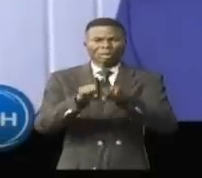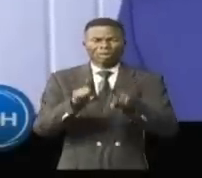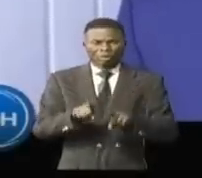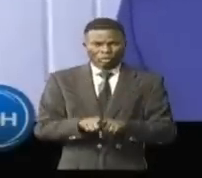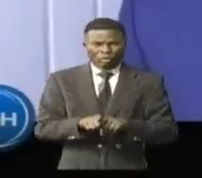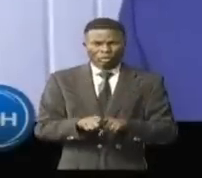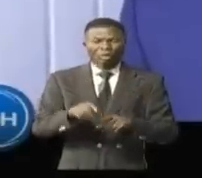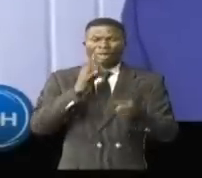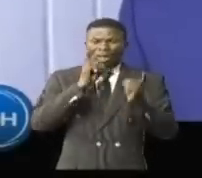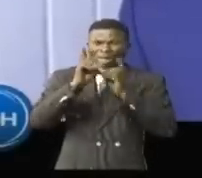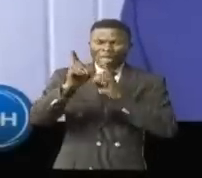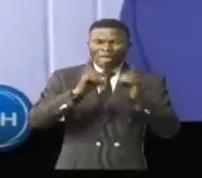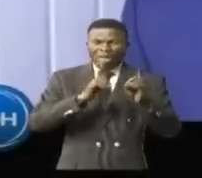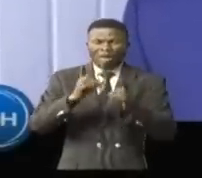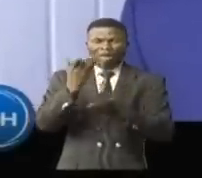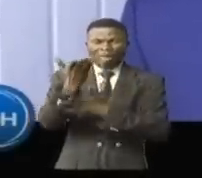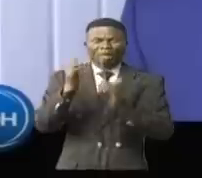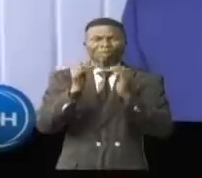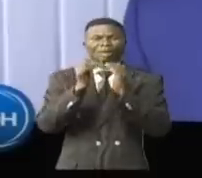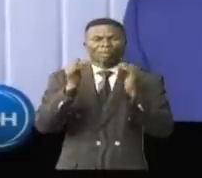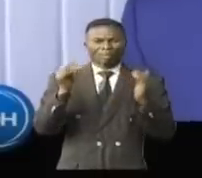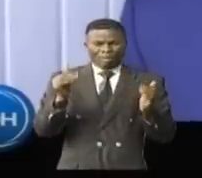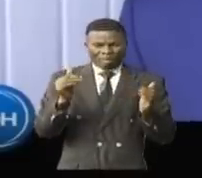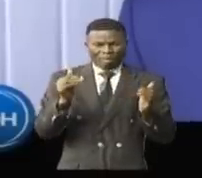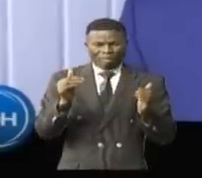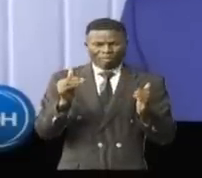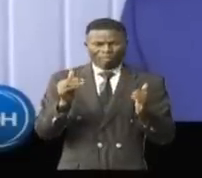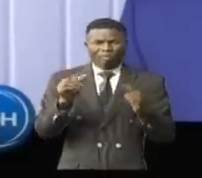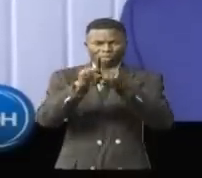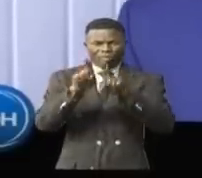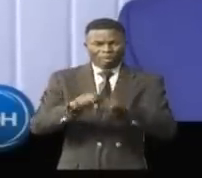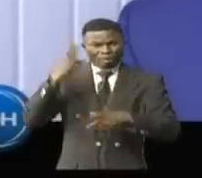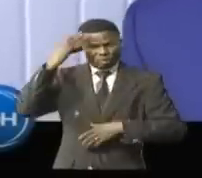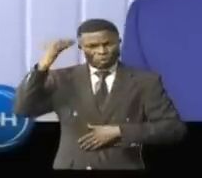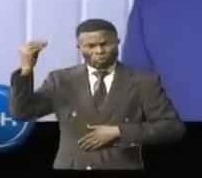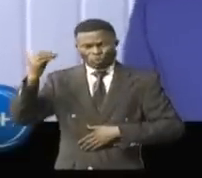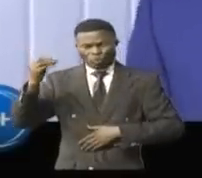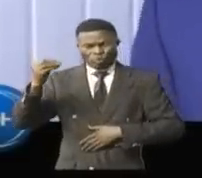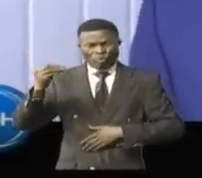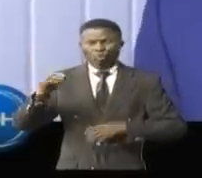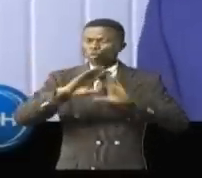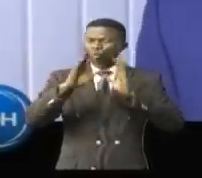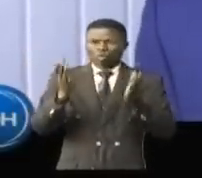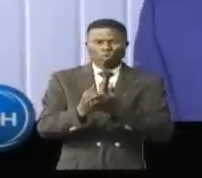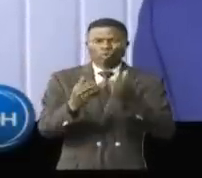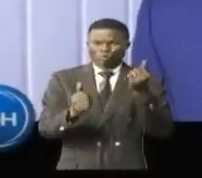dans le dialogue qui vise la paix. Et nous espérons tous